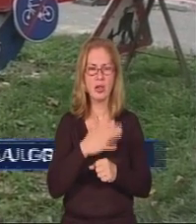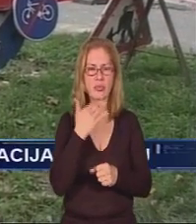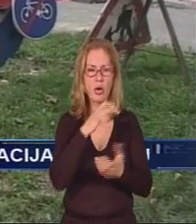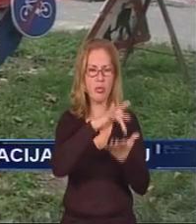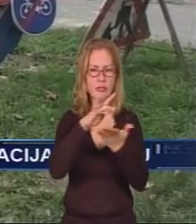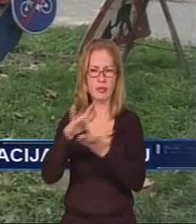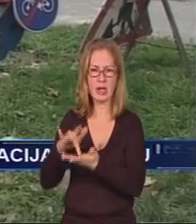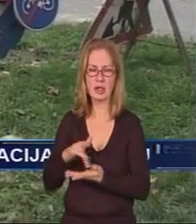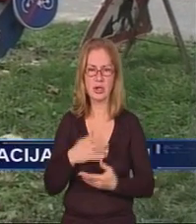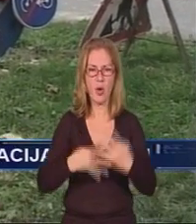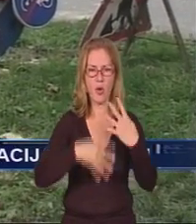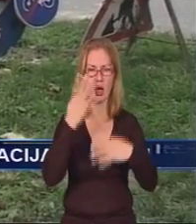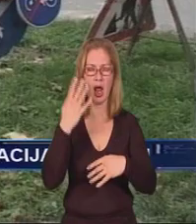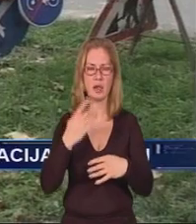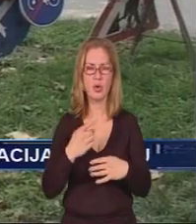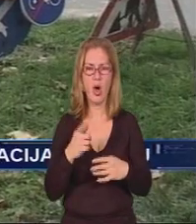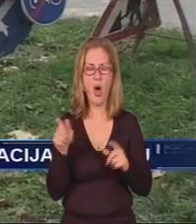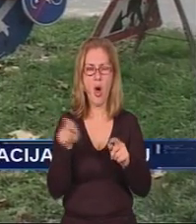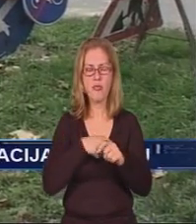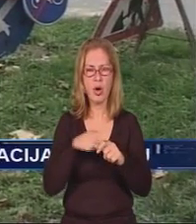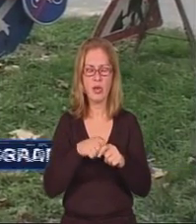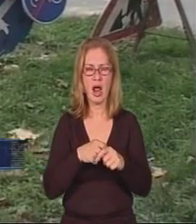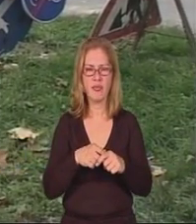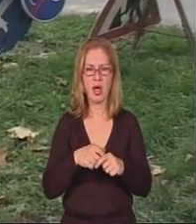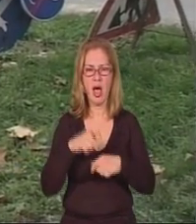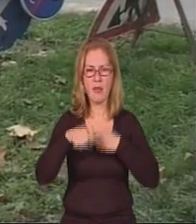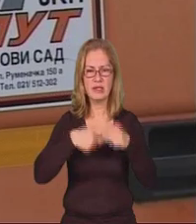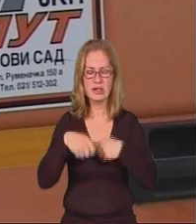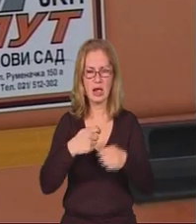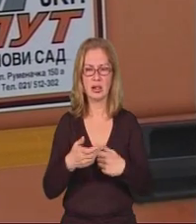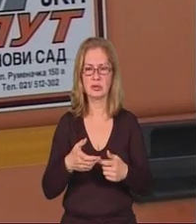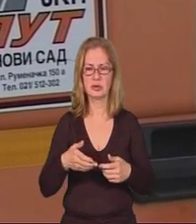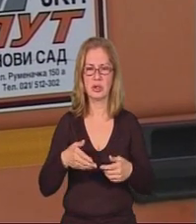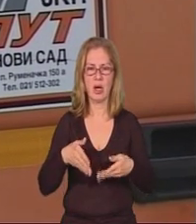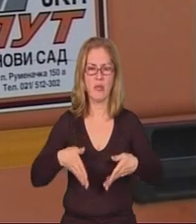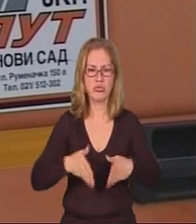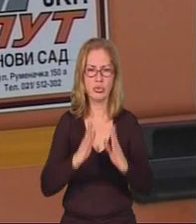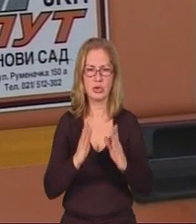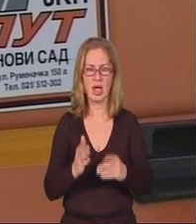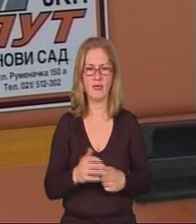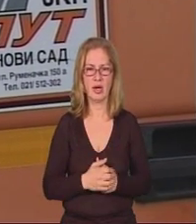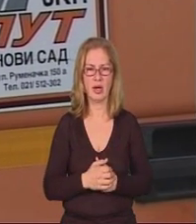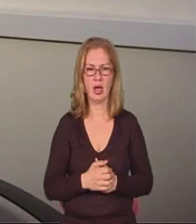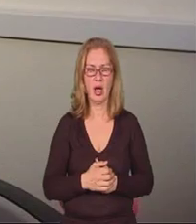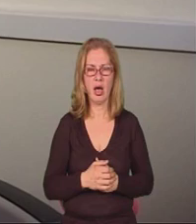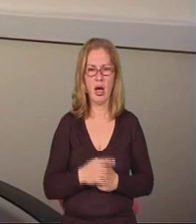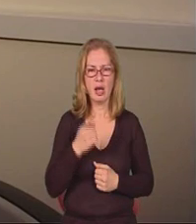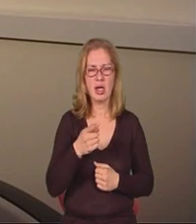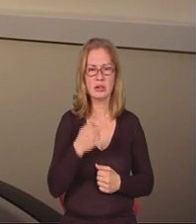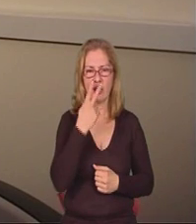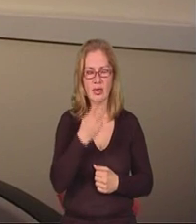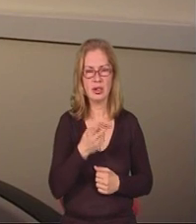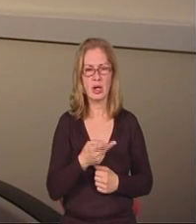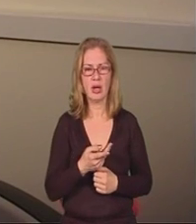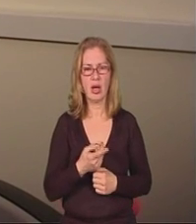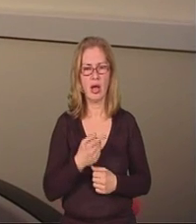radove na više lokacija u gradu koji se uglavnom tiču obnove kolovoza, biciklističkih staza i autobuskih stajališta. Da